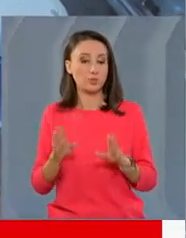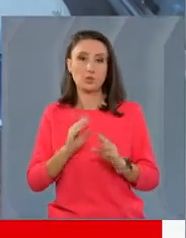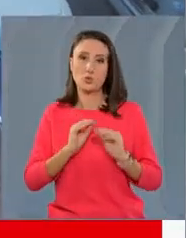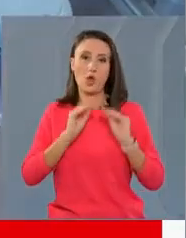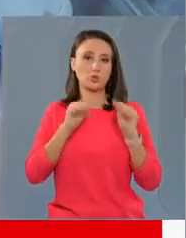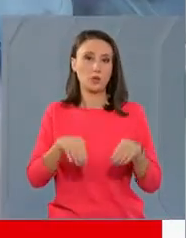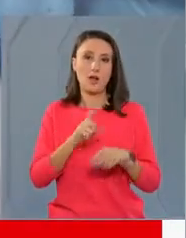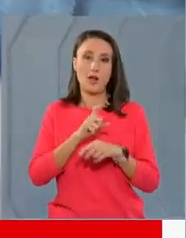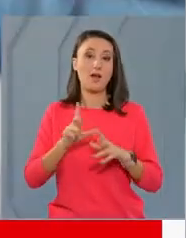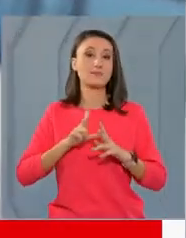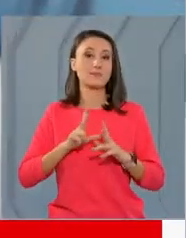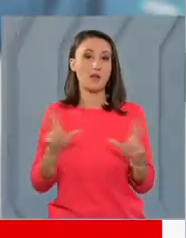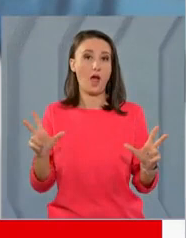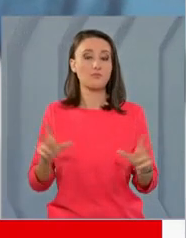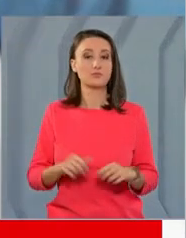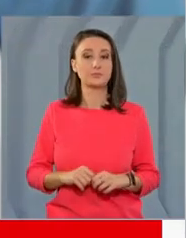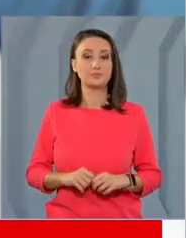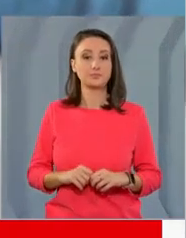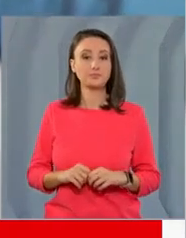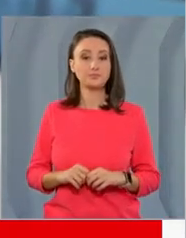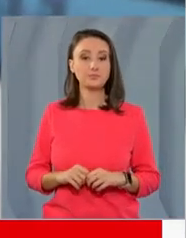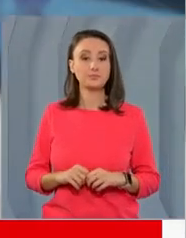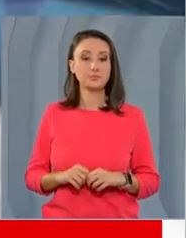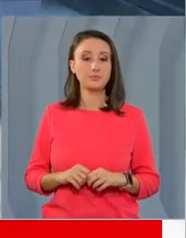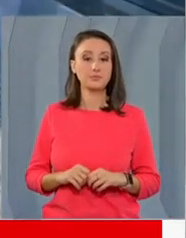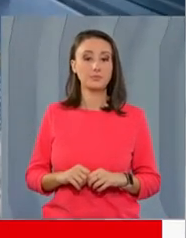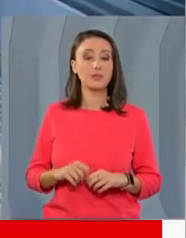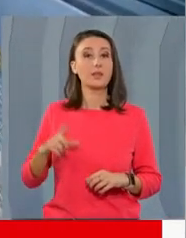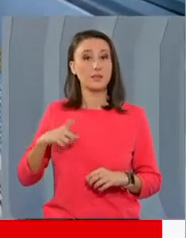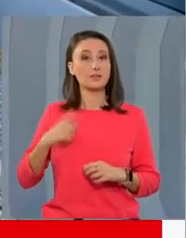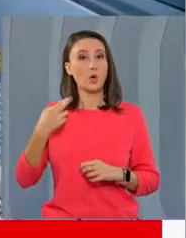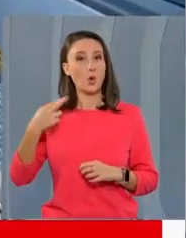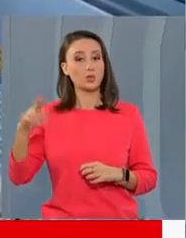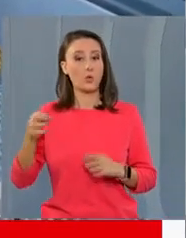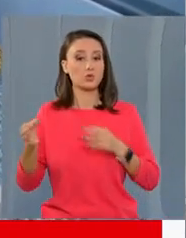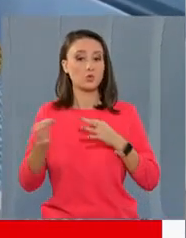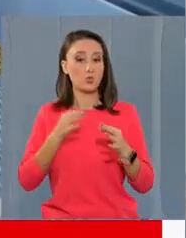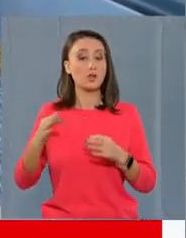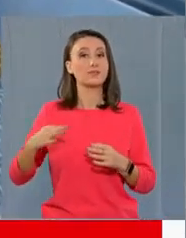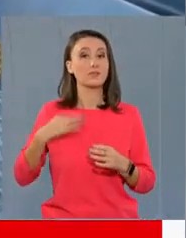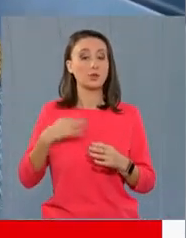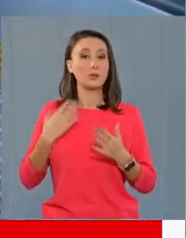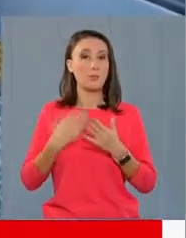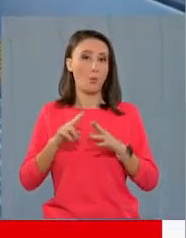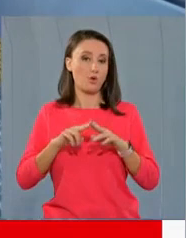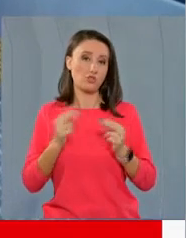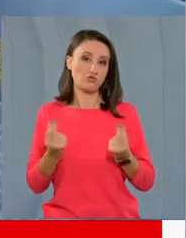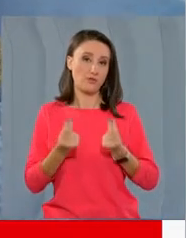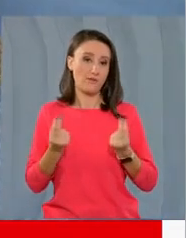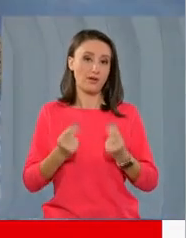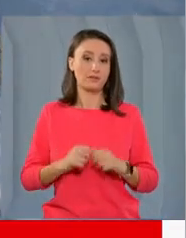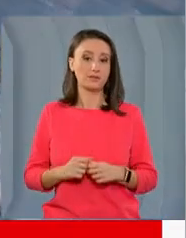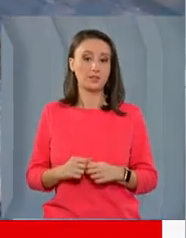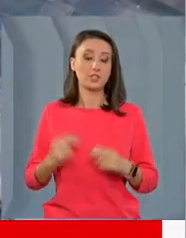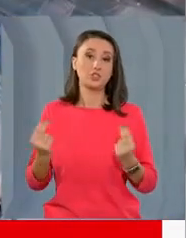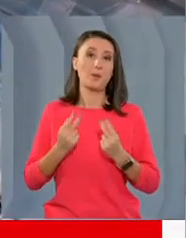la cazurile critice din terapie intensivă, este, din punctul meu de vedere, în continuare soluția sănătoasă pentru așa ceva. Iar, doamna Moraru, cel